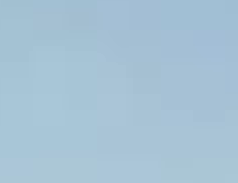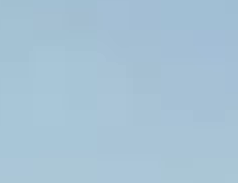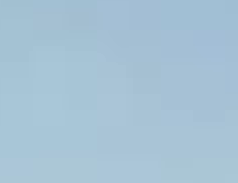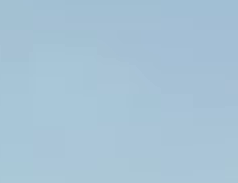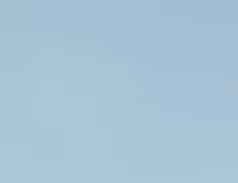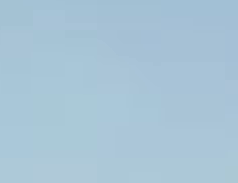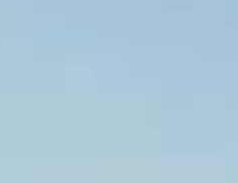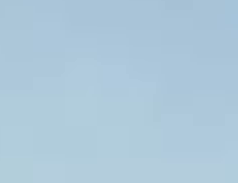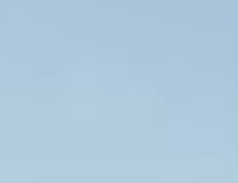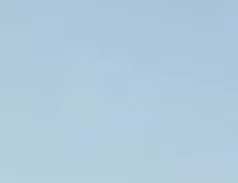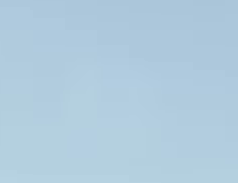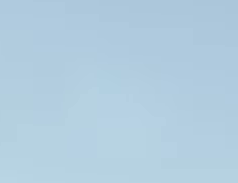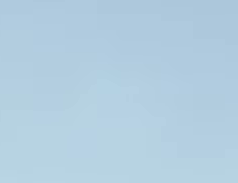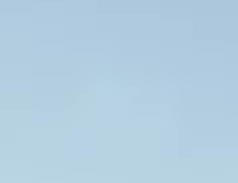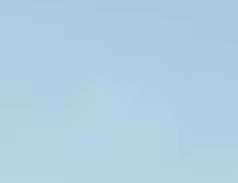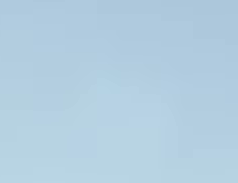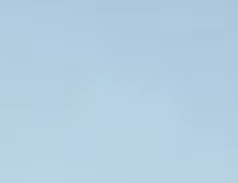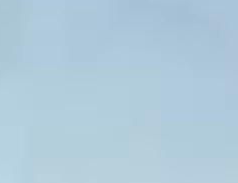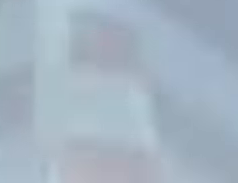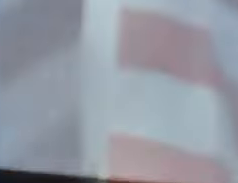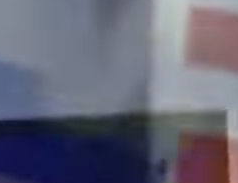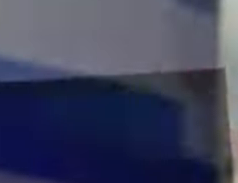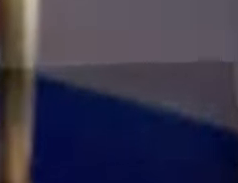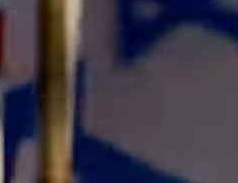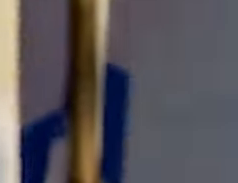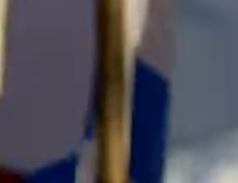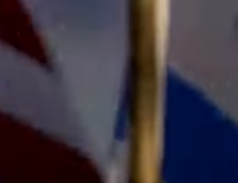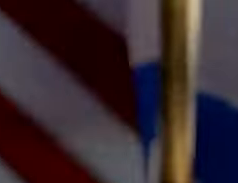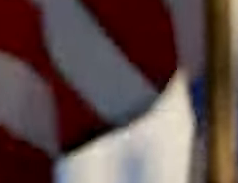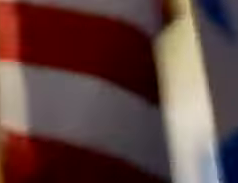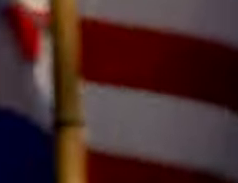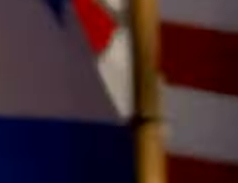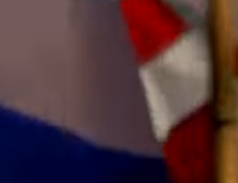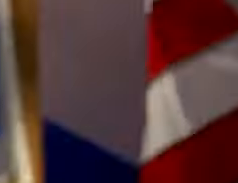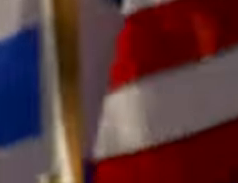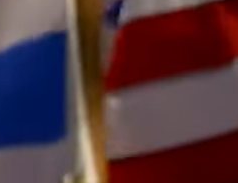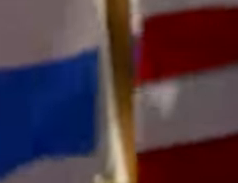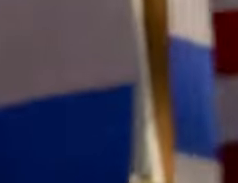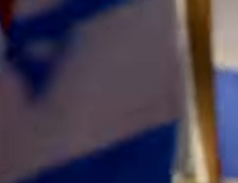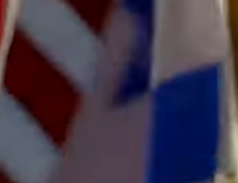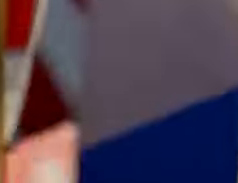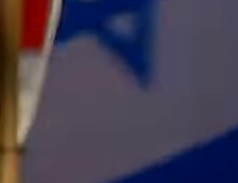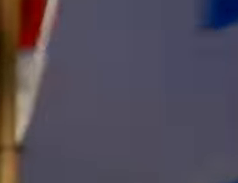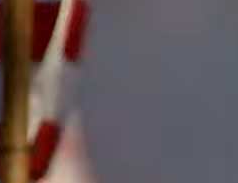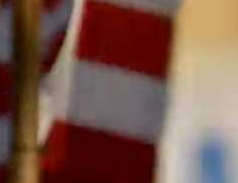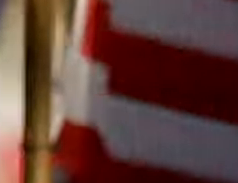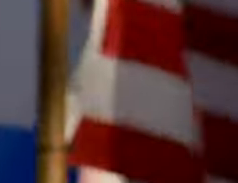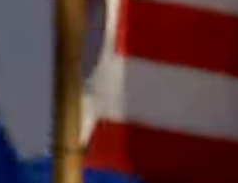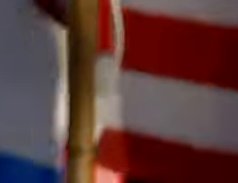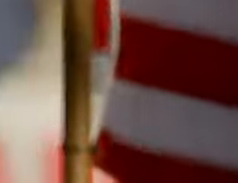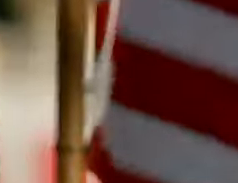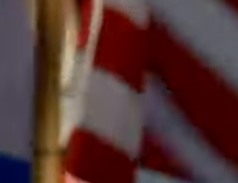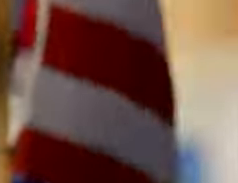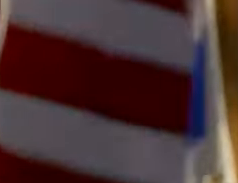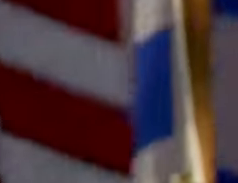וירח בלילה השם ישמורך מכל רע